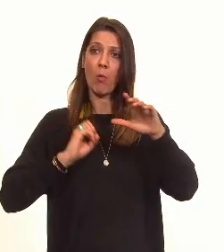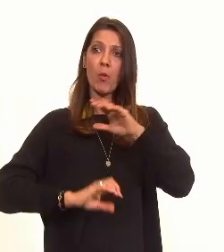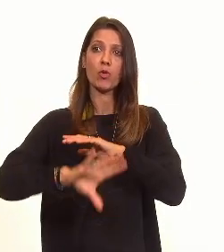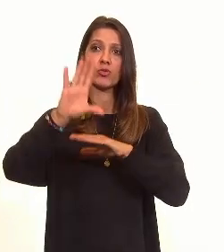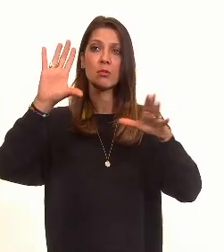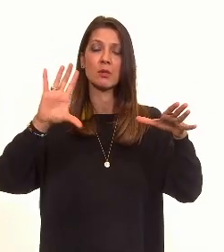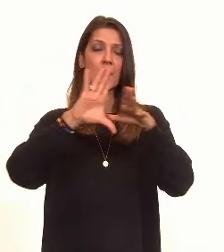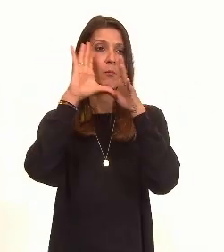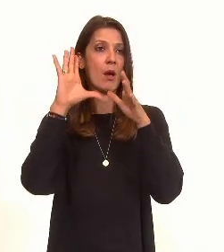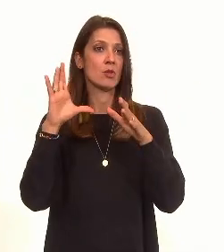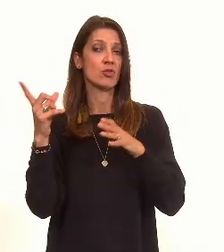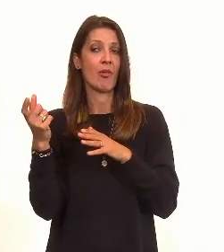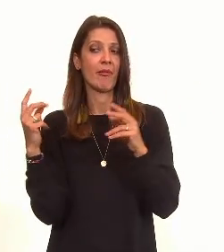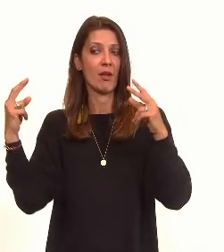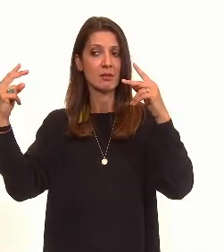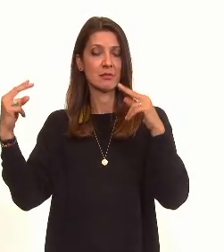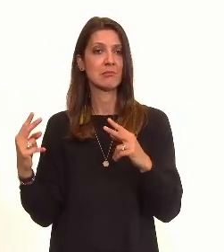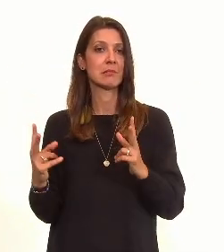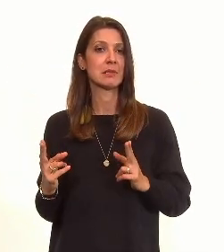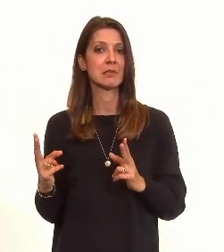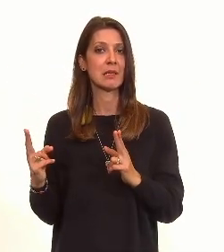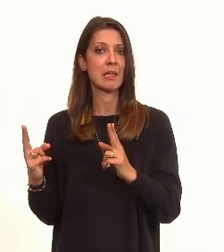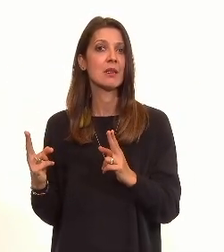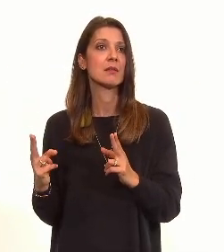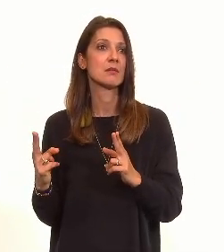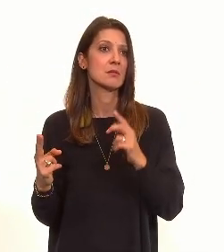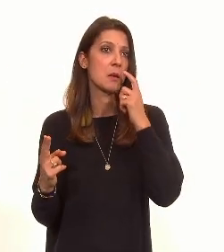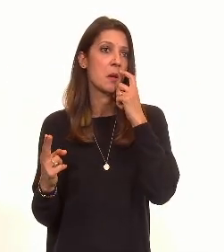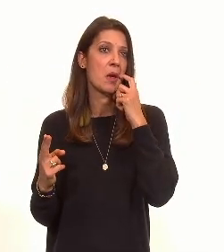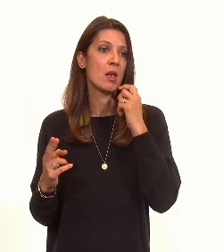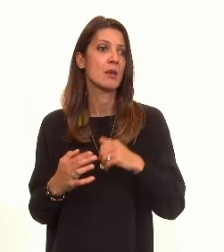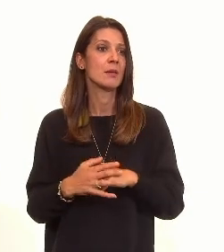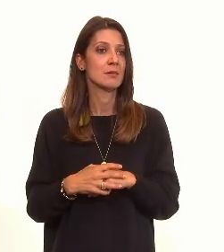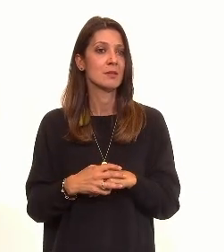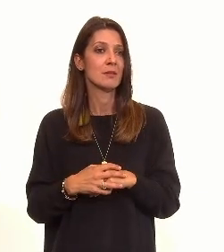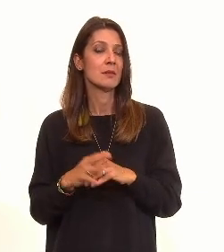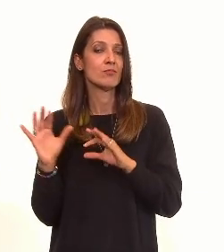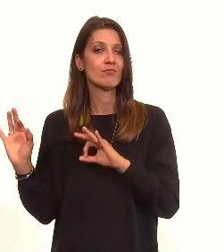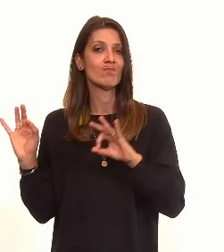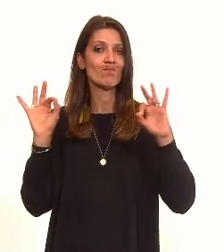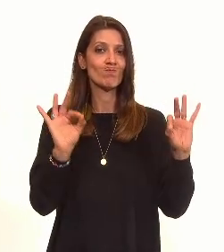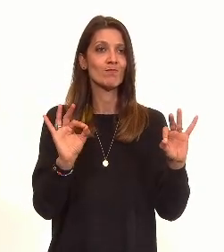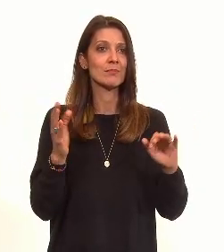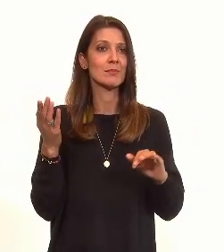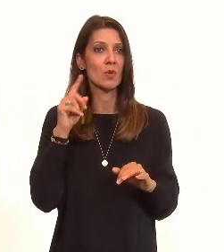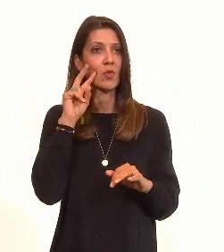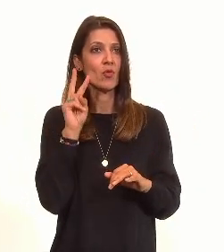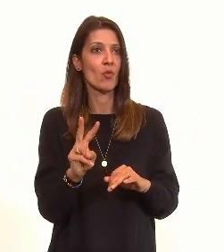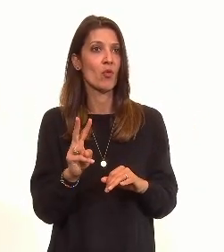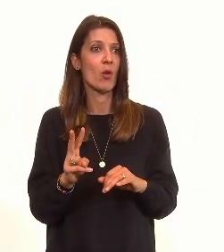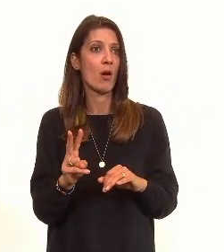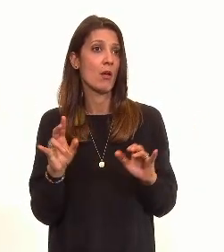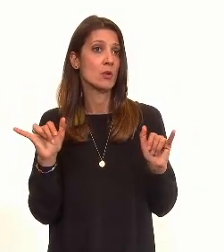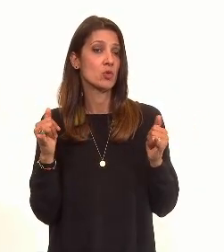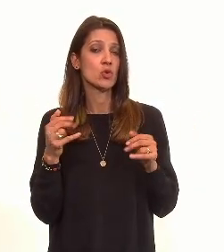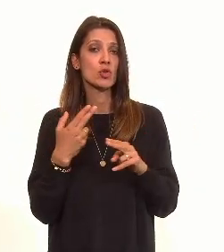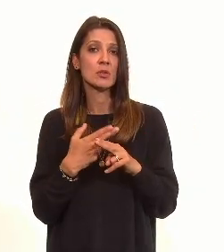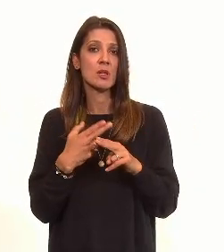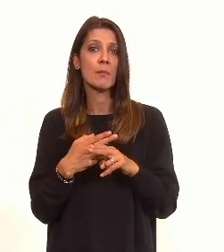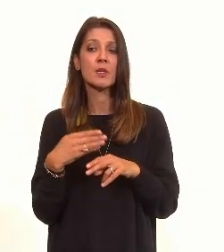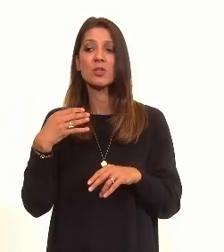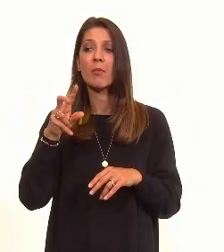Facebook, lors de présentations, lors de colloques, de journées d'études, de webinaires, comme aujourd'hui, et de sessions